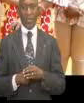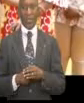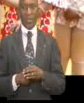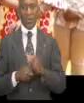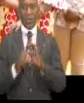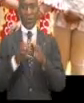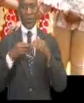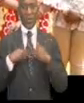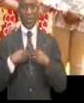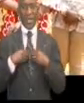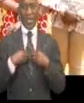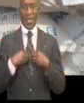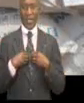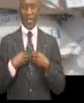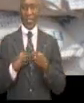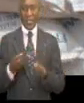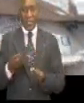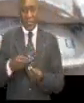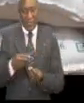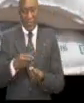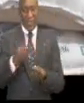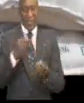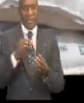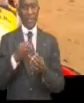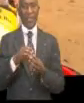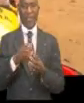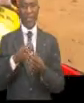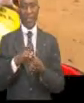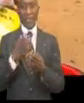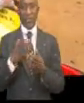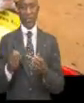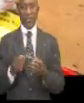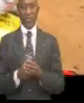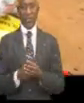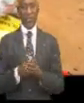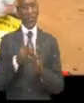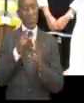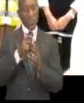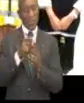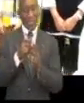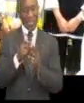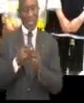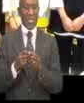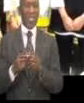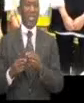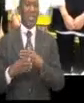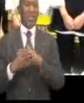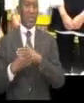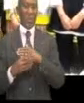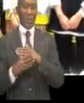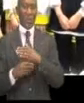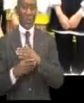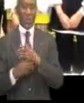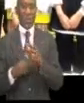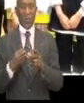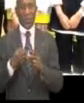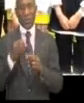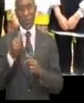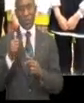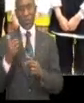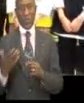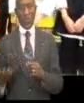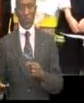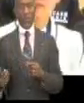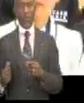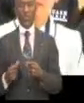Noël pour partager avec les nécessiteux. Un sac de farine, riz, poulet et huile végétale ont composé les lots de ces vivres. Ça ne vient